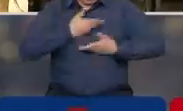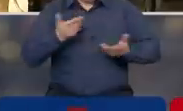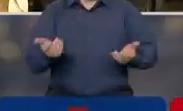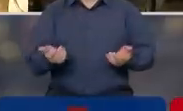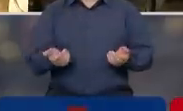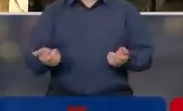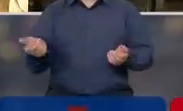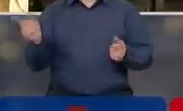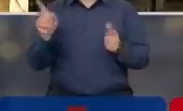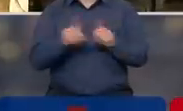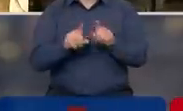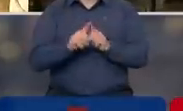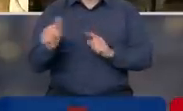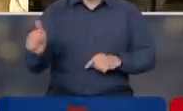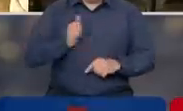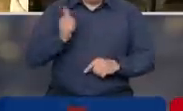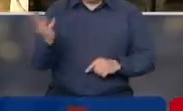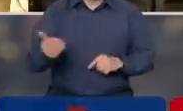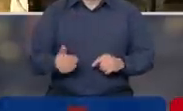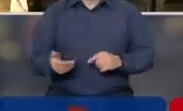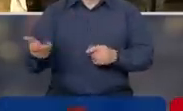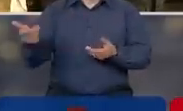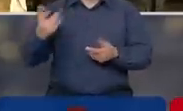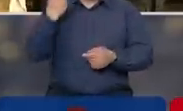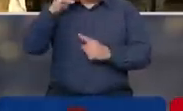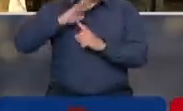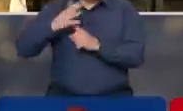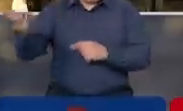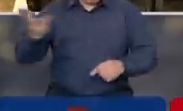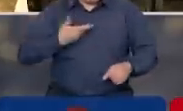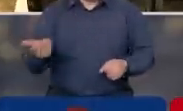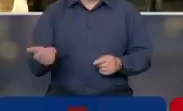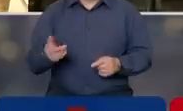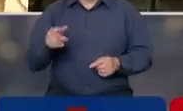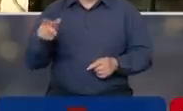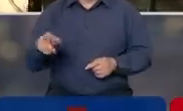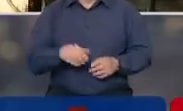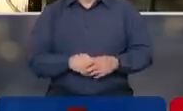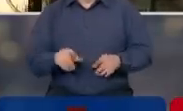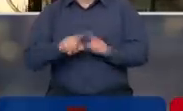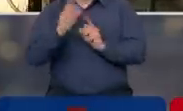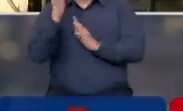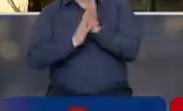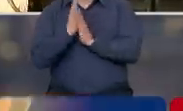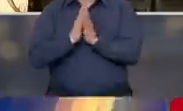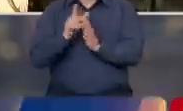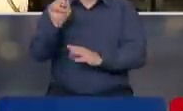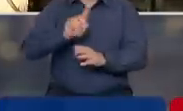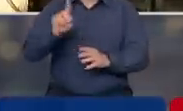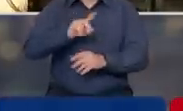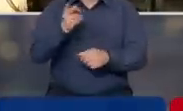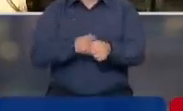także wojsko które za dysponowało 1 śmigłowiec patrolowy a także lasy państwowe